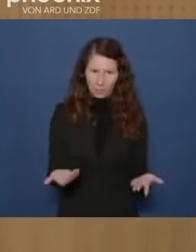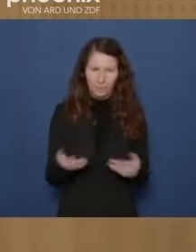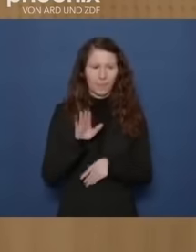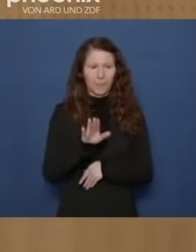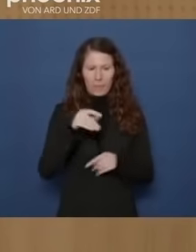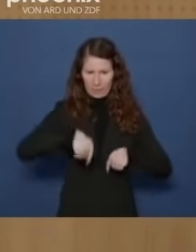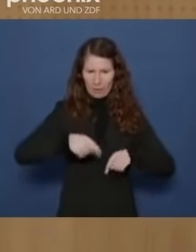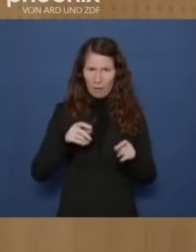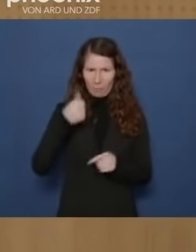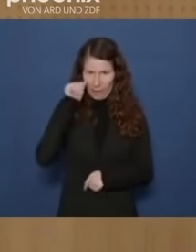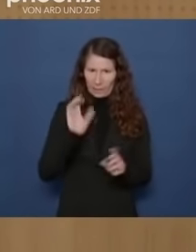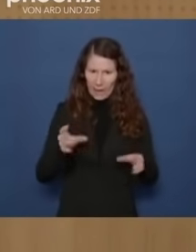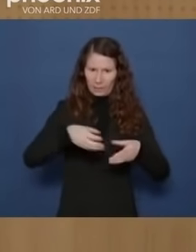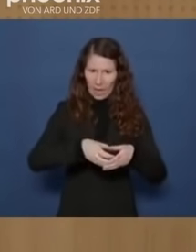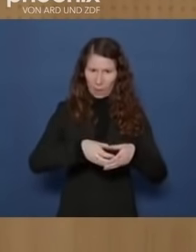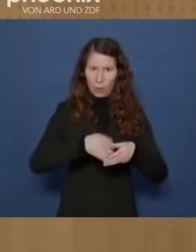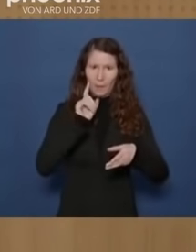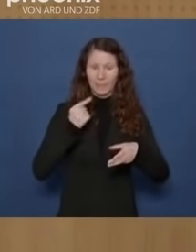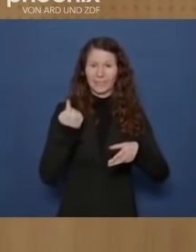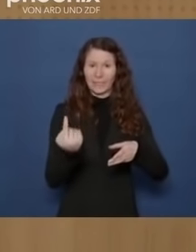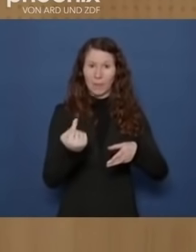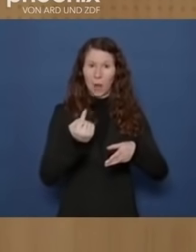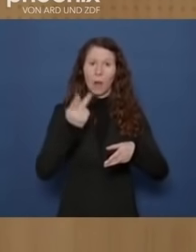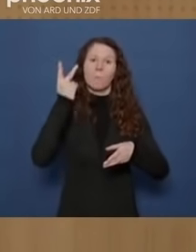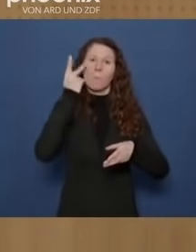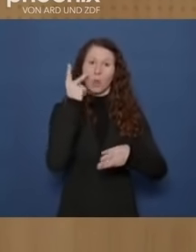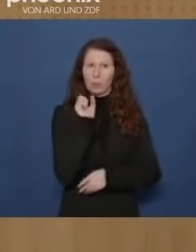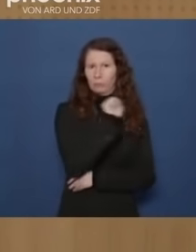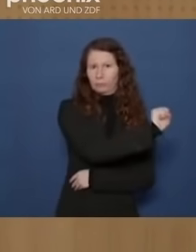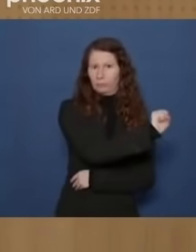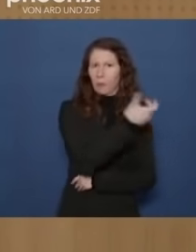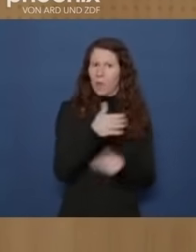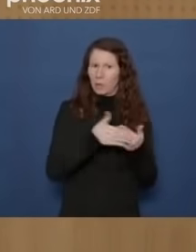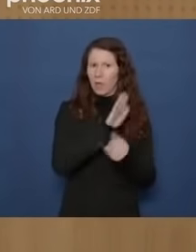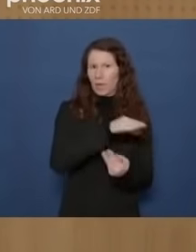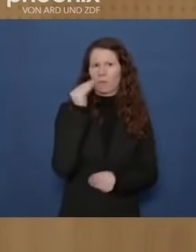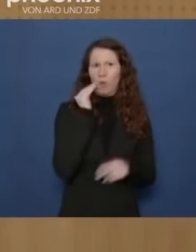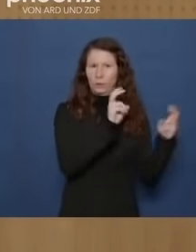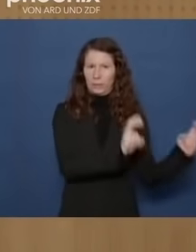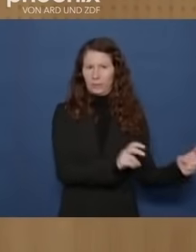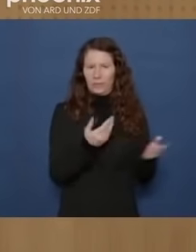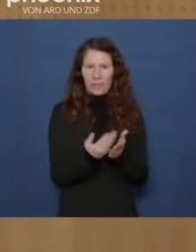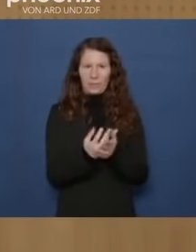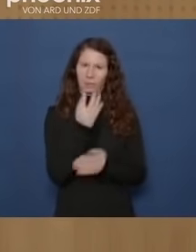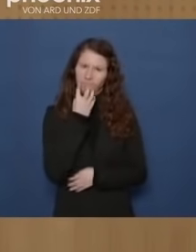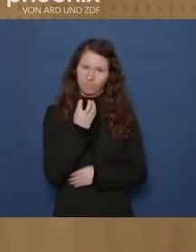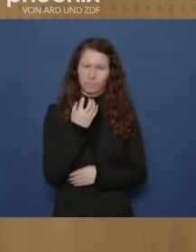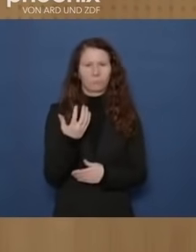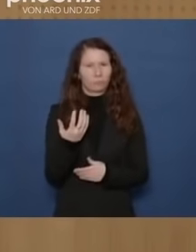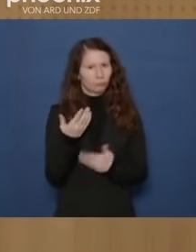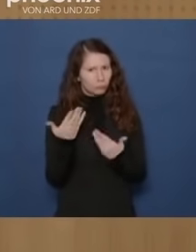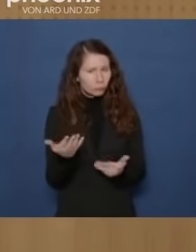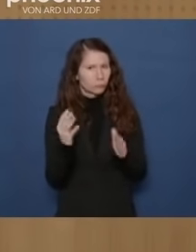in Berlin sei, er aber in Bonn bleiben könne, näher seines Wohnsitzes, und dass es da Unzufriedenheit gibt. Können Sie diese